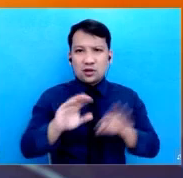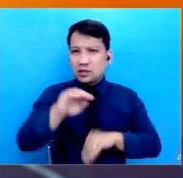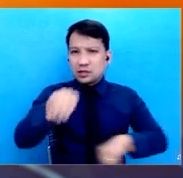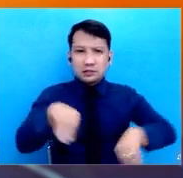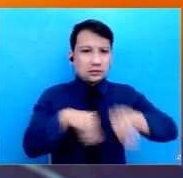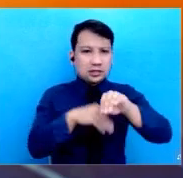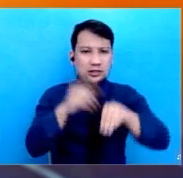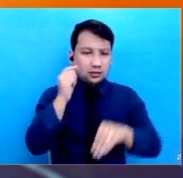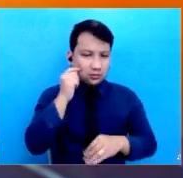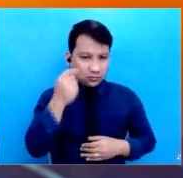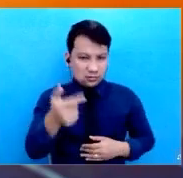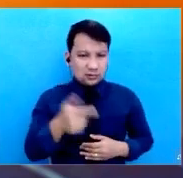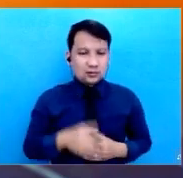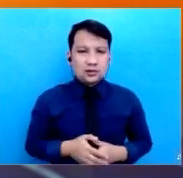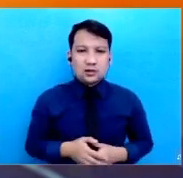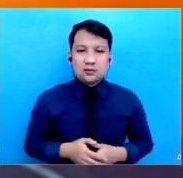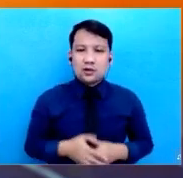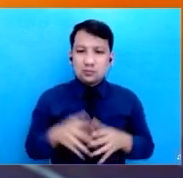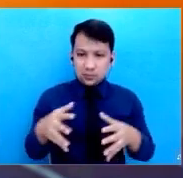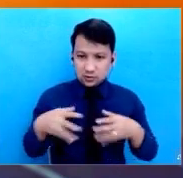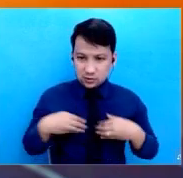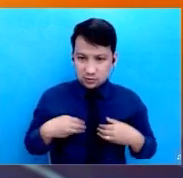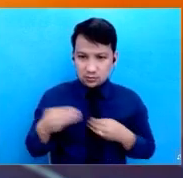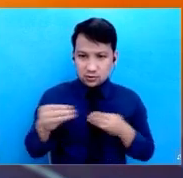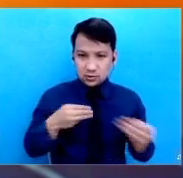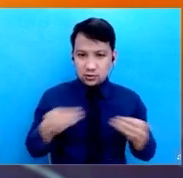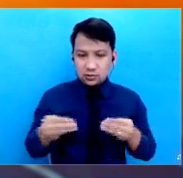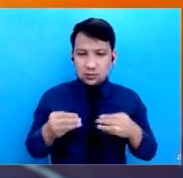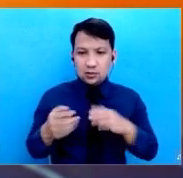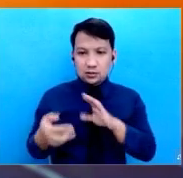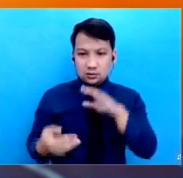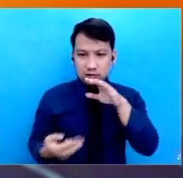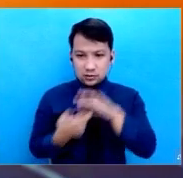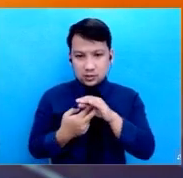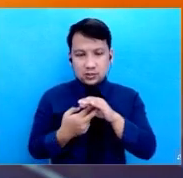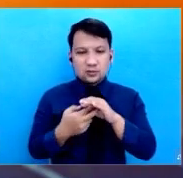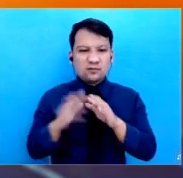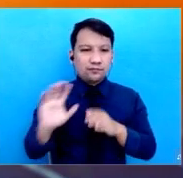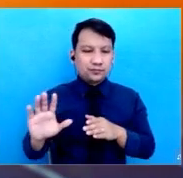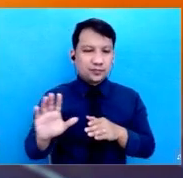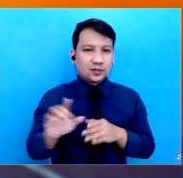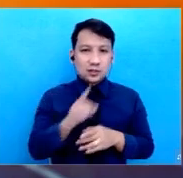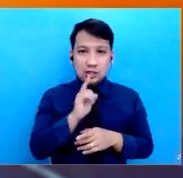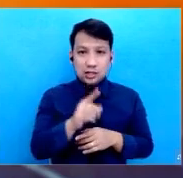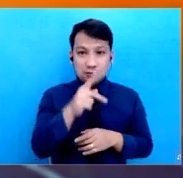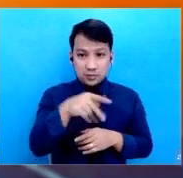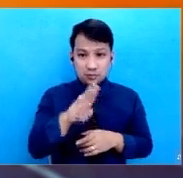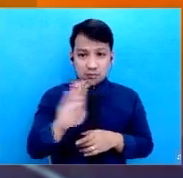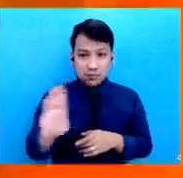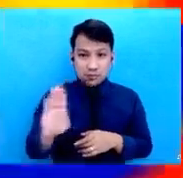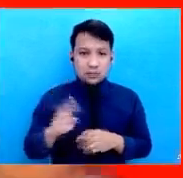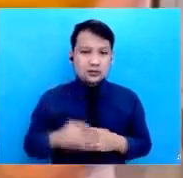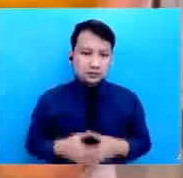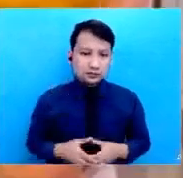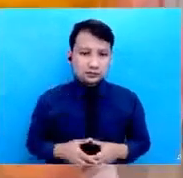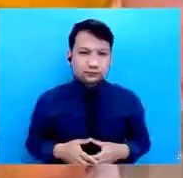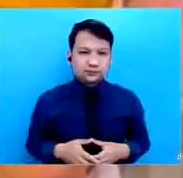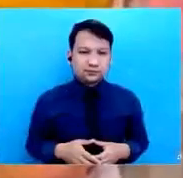take Toni's place. Tinanggap na ng management ang resignation ng actress host sa reality show.